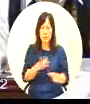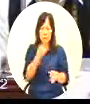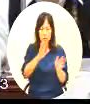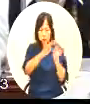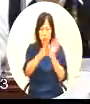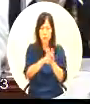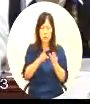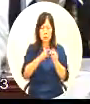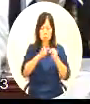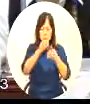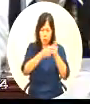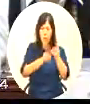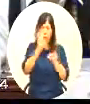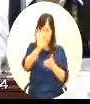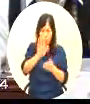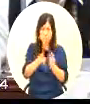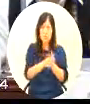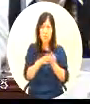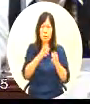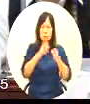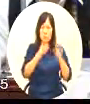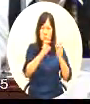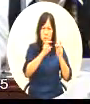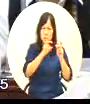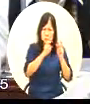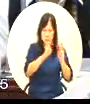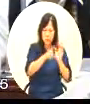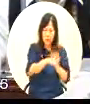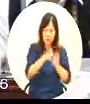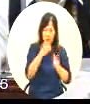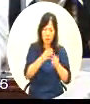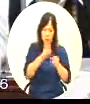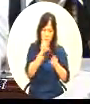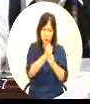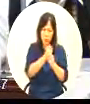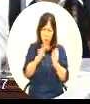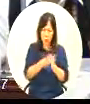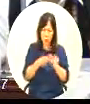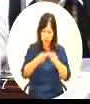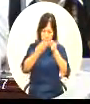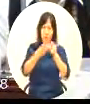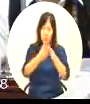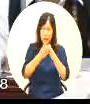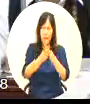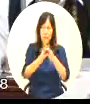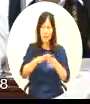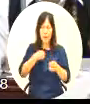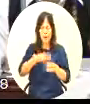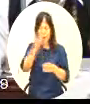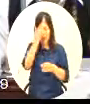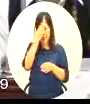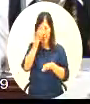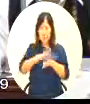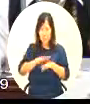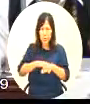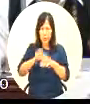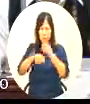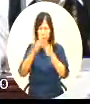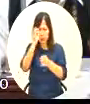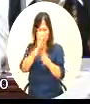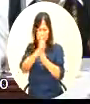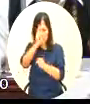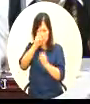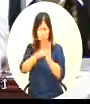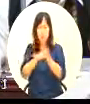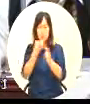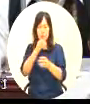他们都有规定只要是捷运建设都要进入二阶，如果进入二阶就很麻烦，但是因为我们这个是只有一站，所以我们这一部分的话只要是环境影响说